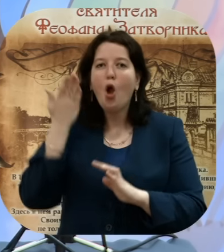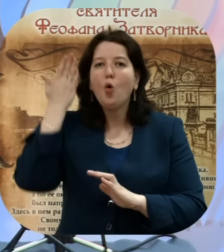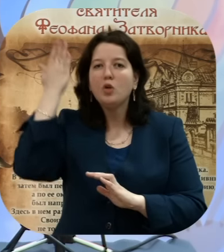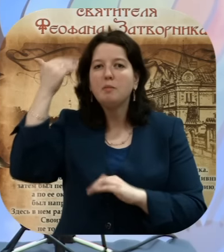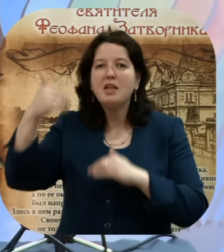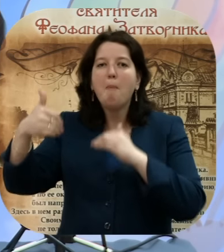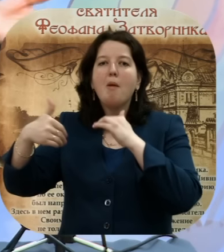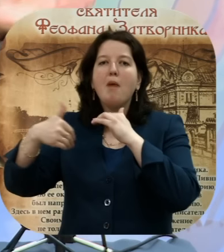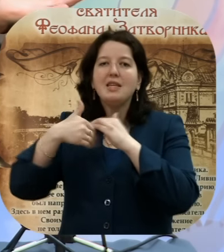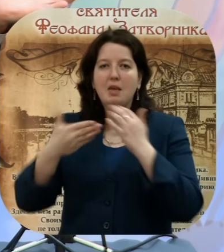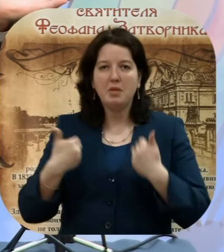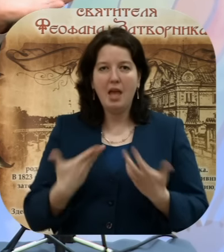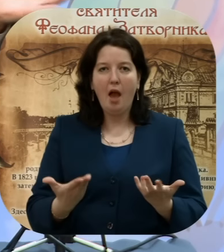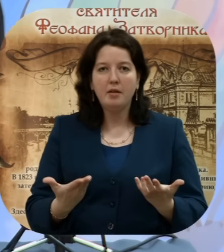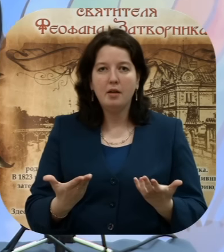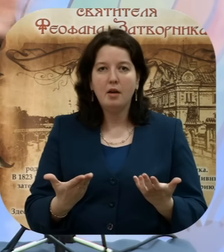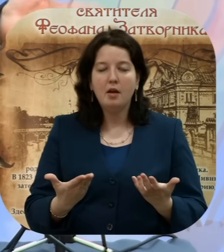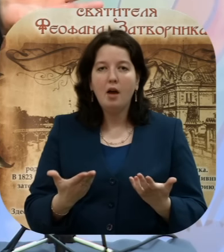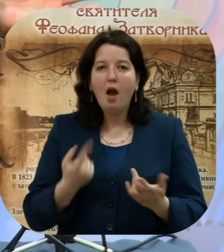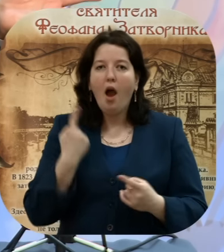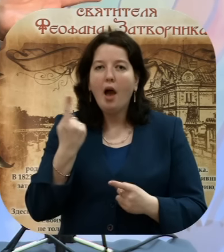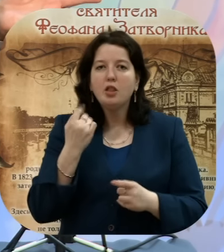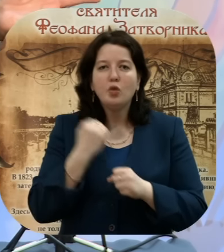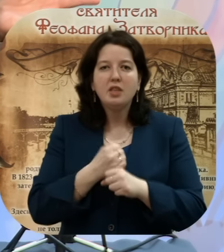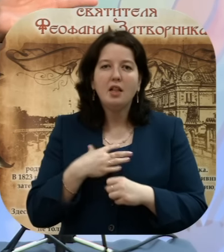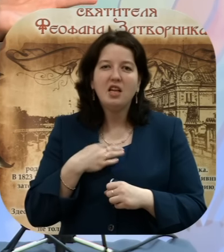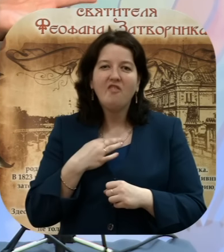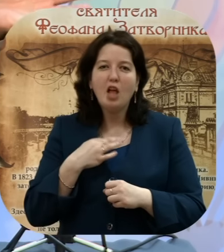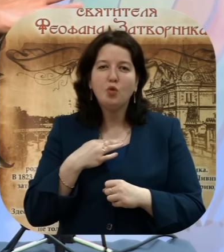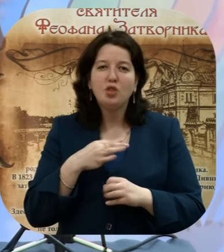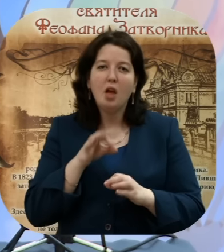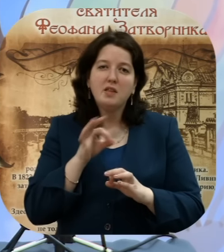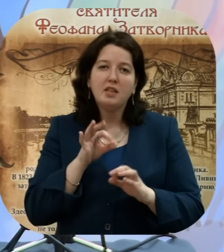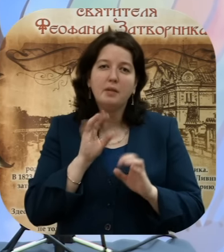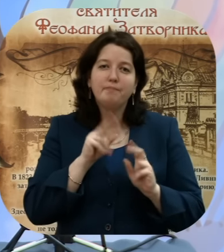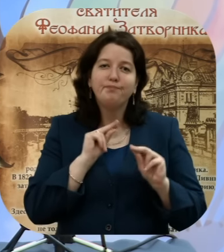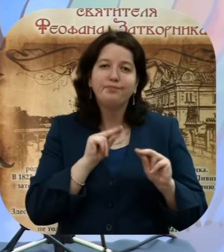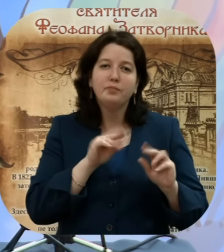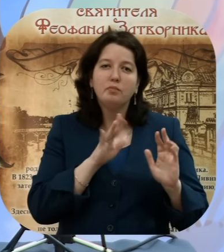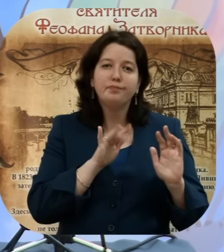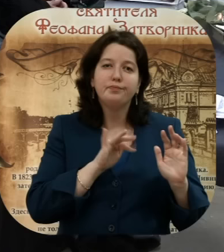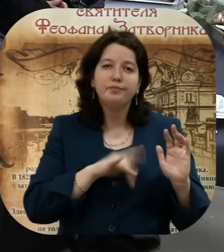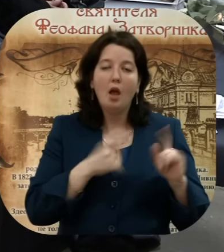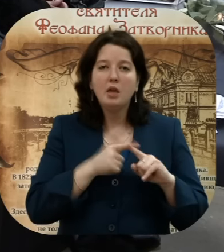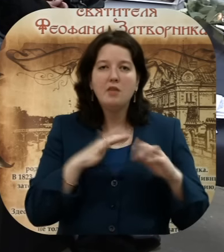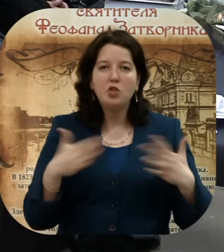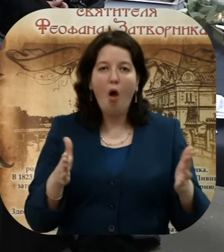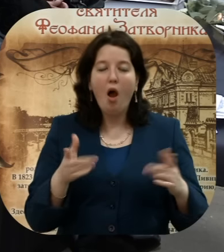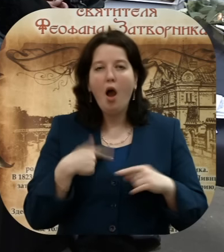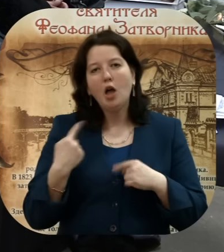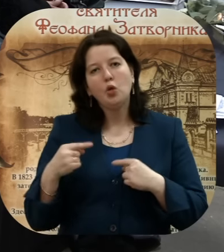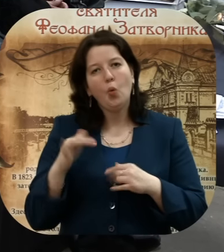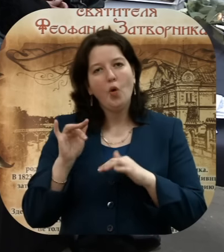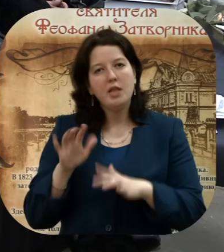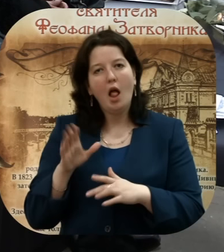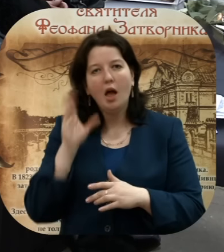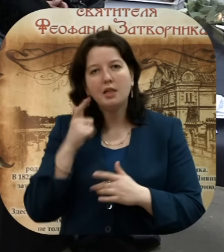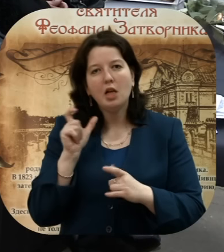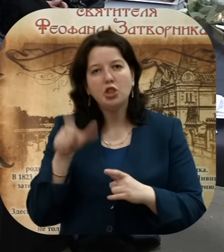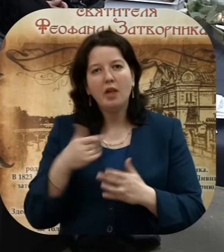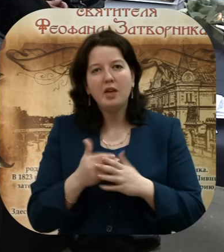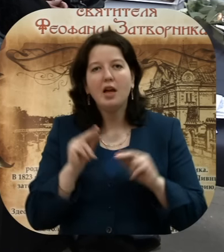Одно дело я равнодушно сказал, отчитался о грехах и подошел к себе, и продолжаю так же жить. Другое дело, когда